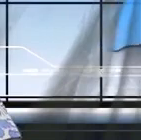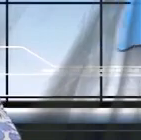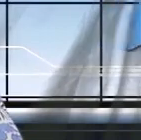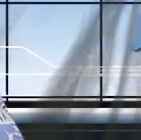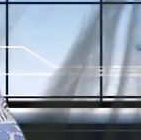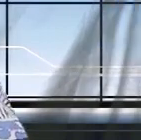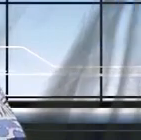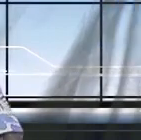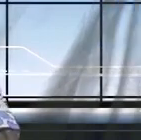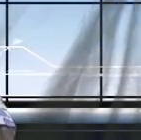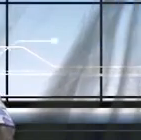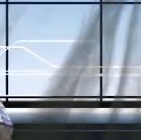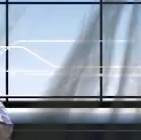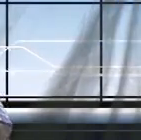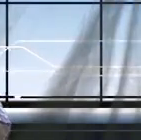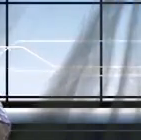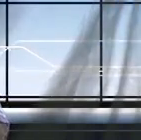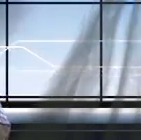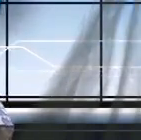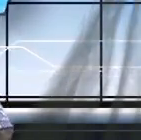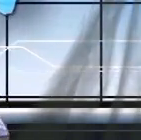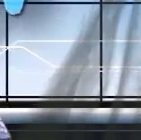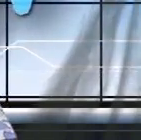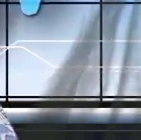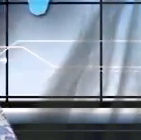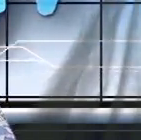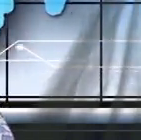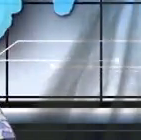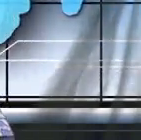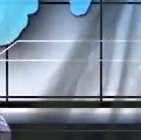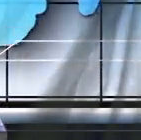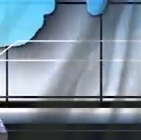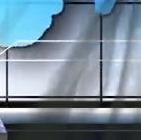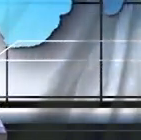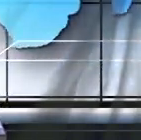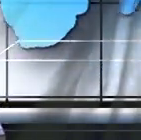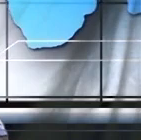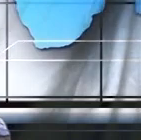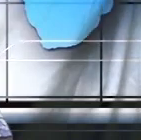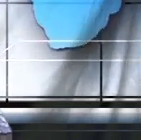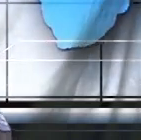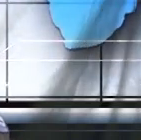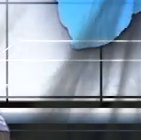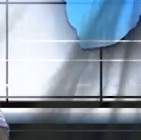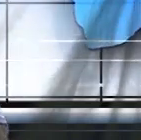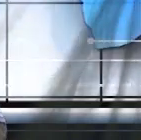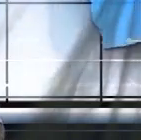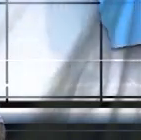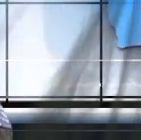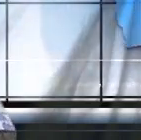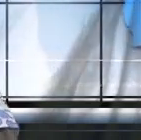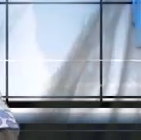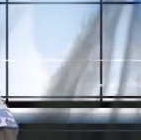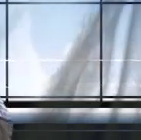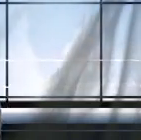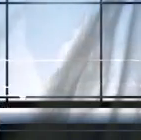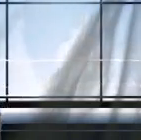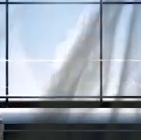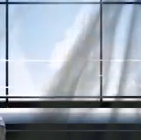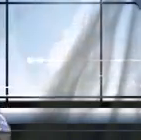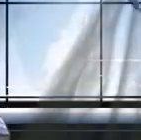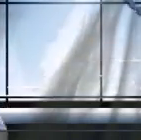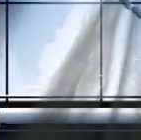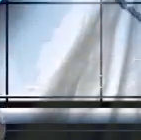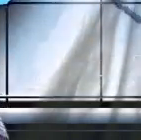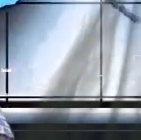iche. Ọ bụrụ na ihe anyị na-eme masịrị gị, biko kesara ya ndị ọzọ, mee ka ndị ọzọ mata otu si